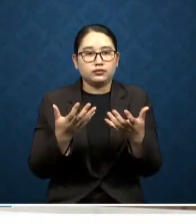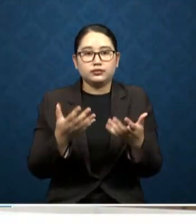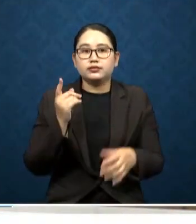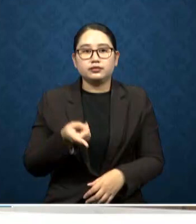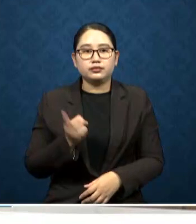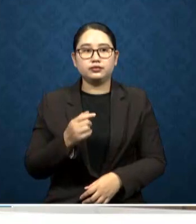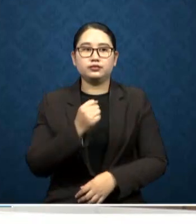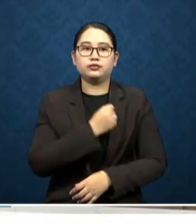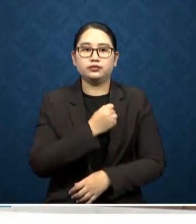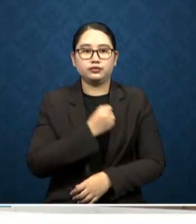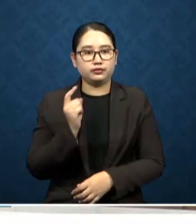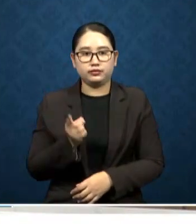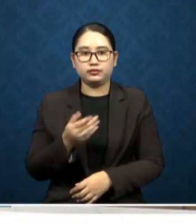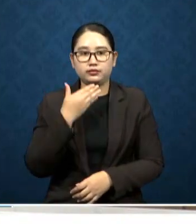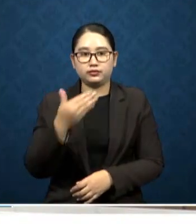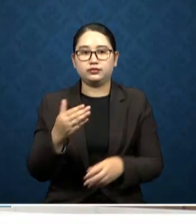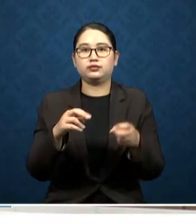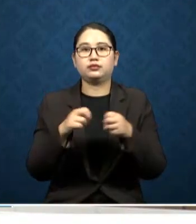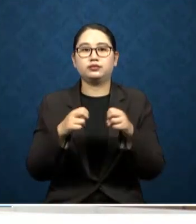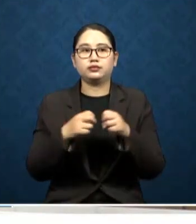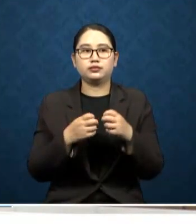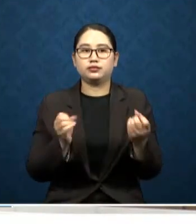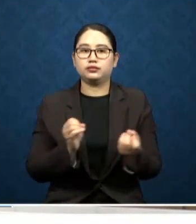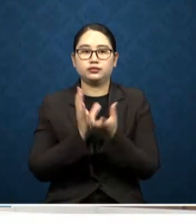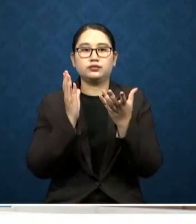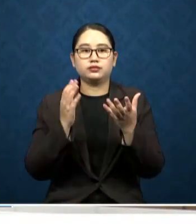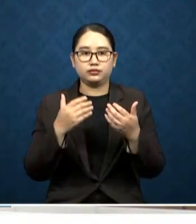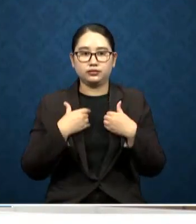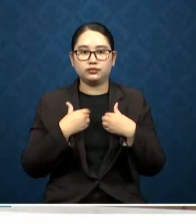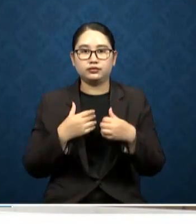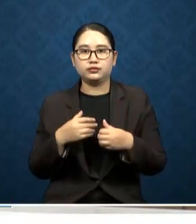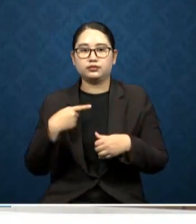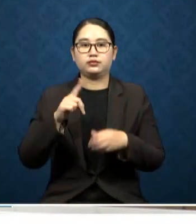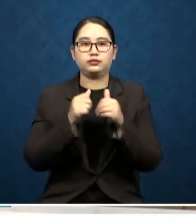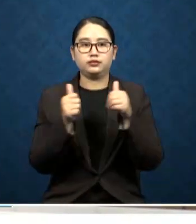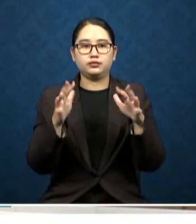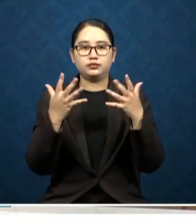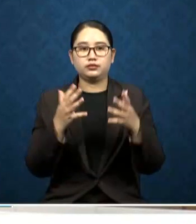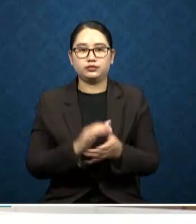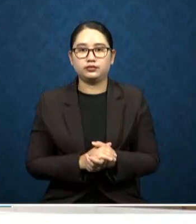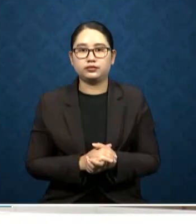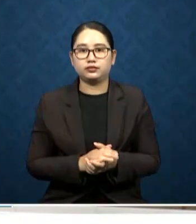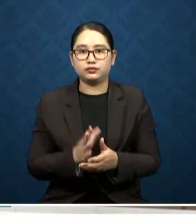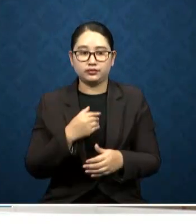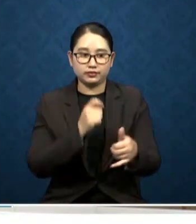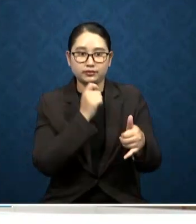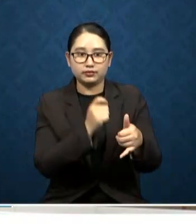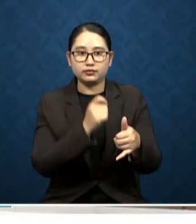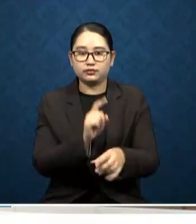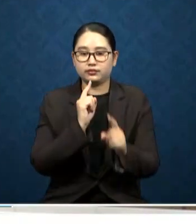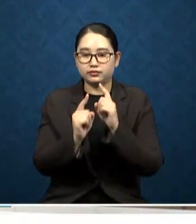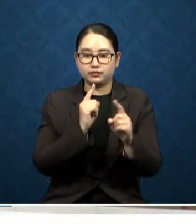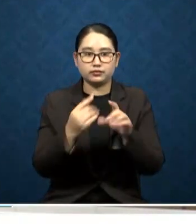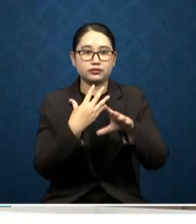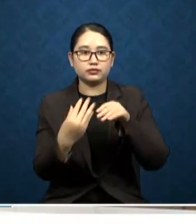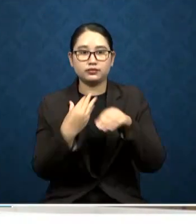ทนอยู่ด้วยกันอย่างนี้ตลอดไปแล้วก็ไม่เกิดผลดีต่อระบบอาชีวศึกษาเท่าที่เราไปสัมภาษณ์และพูดคุยแลก